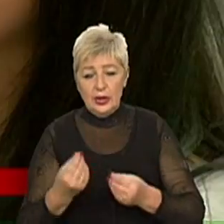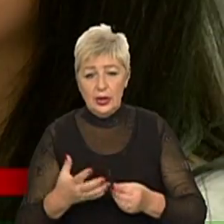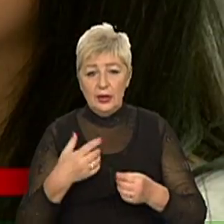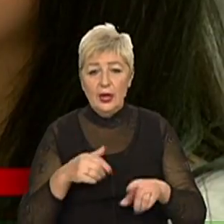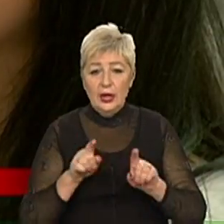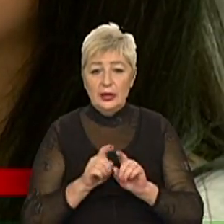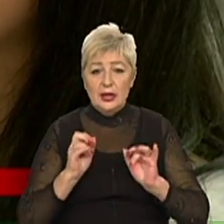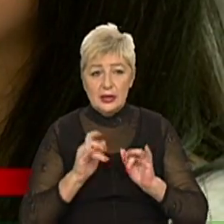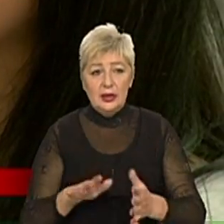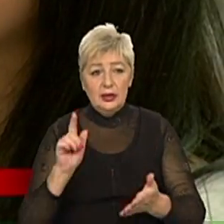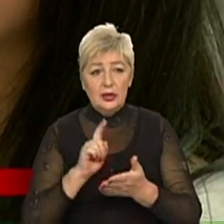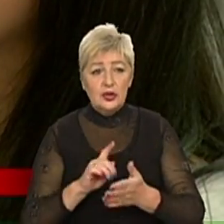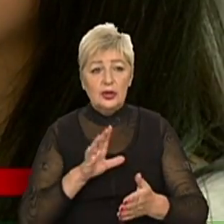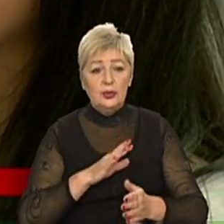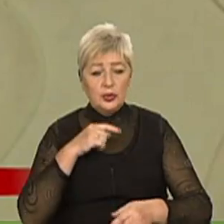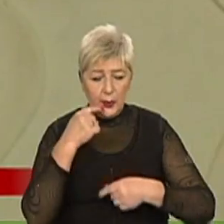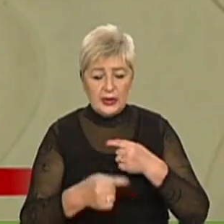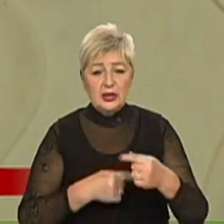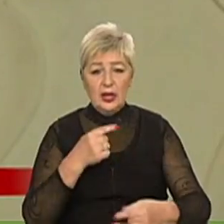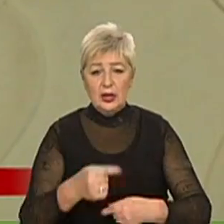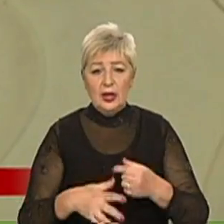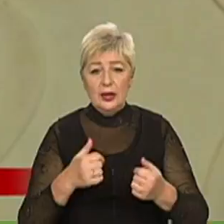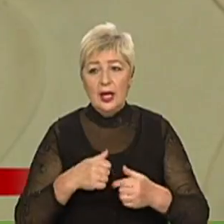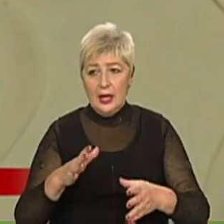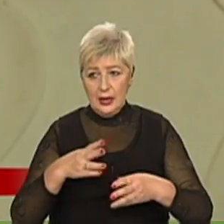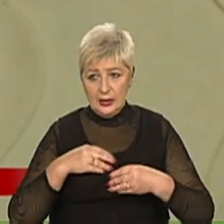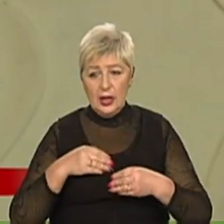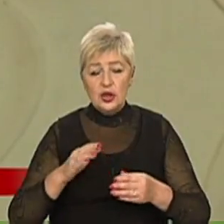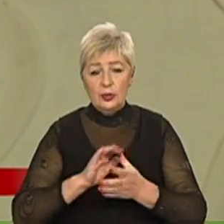заходів має стати системним. І ми з нашими друзями сьогодні